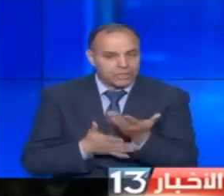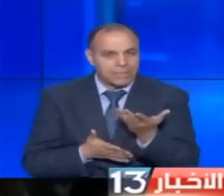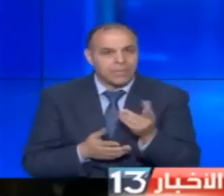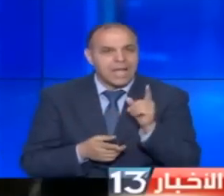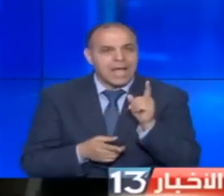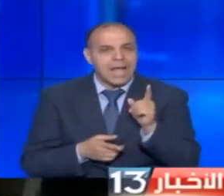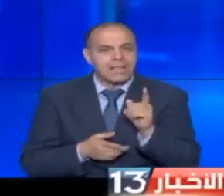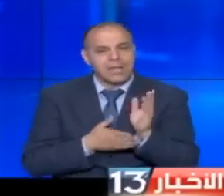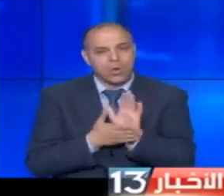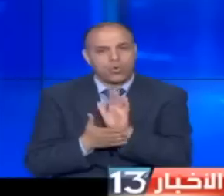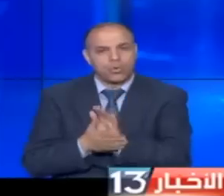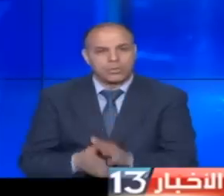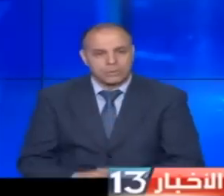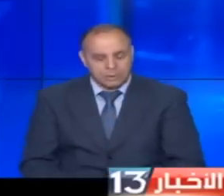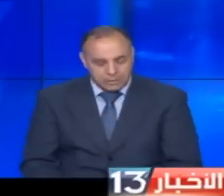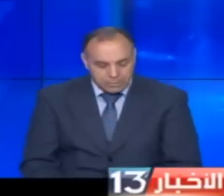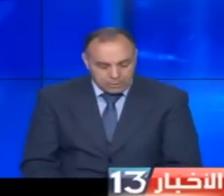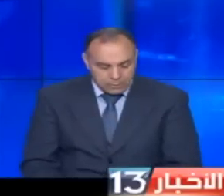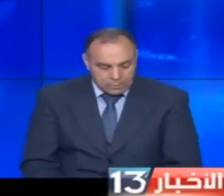خلال هذه العروض